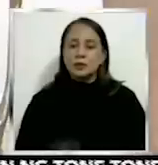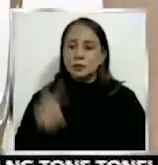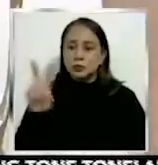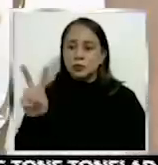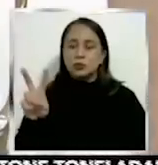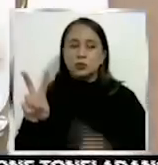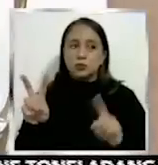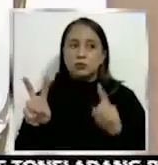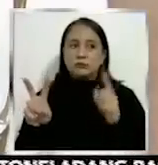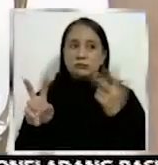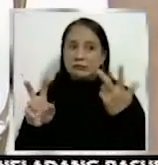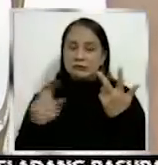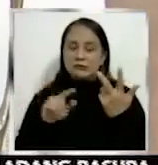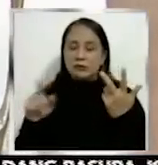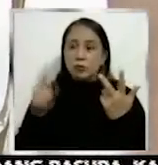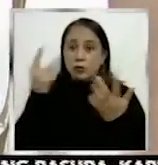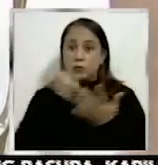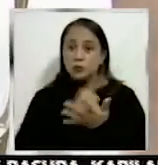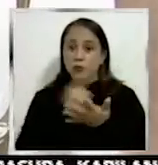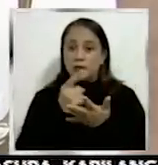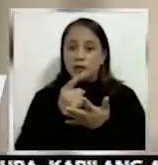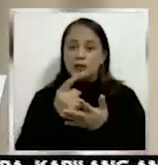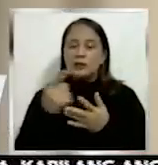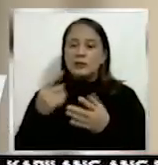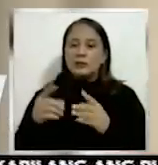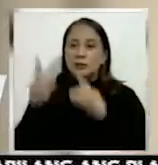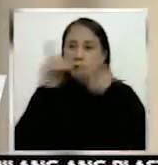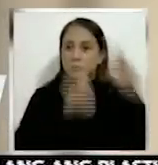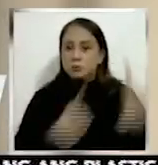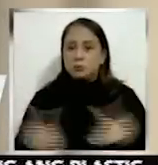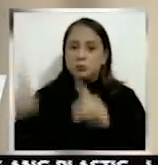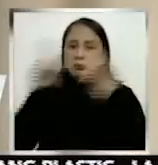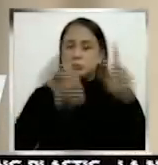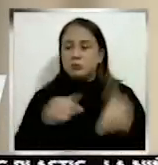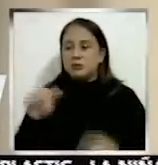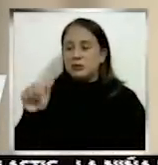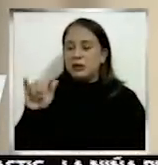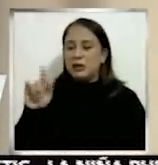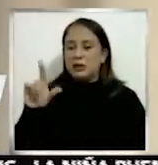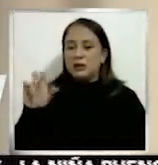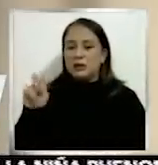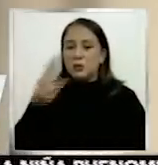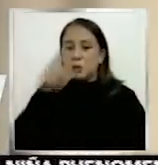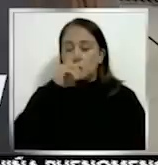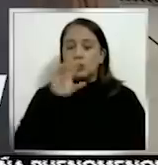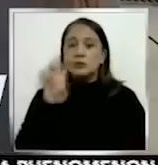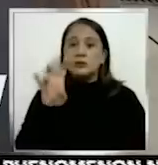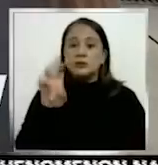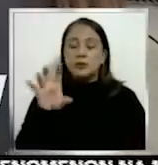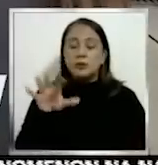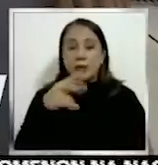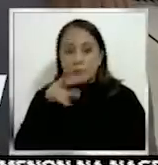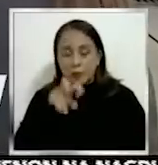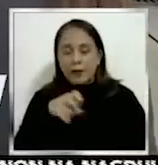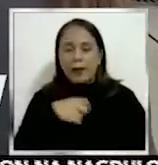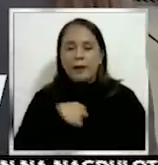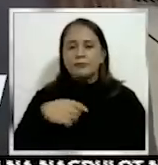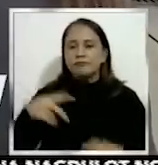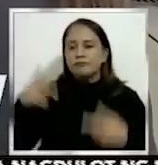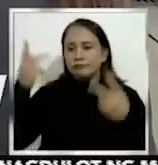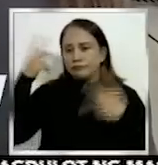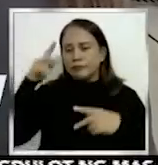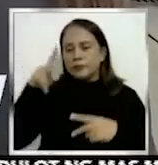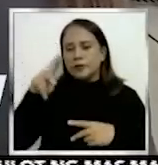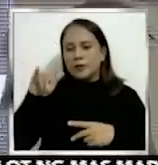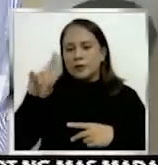2-3 beses sa isang linggo nagpapadialysis si Eileen. 17 years old lang daw siya na magkasakit sa bato, kaya tinanggal na noon pa ang